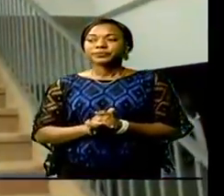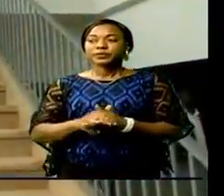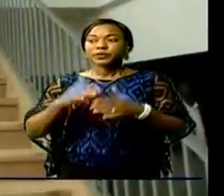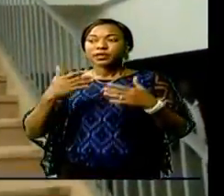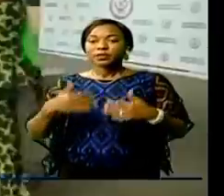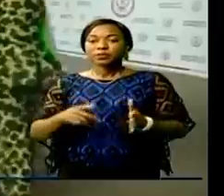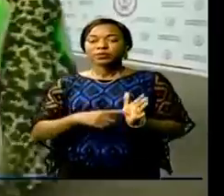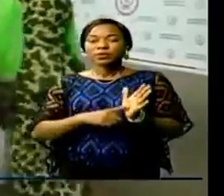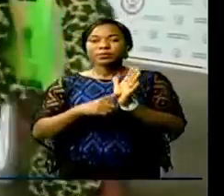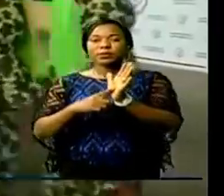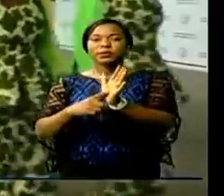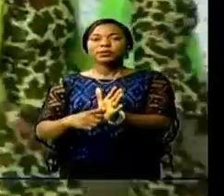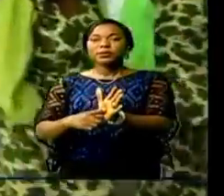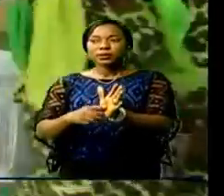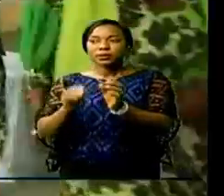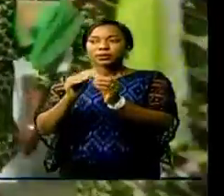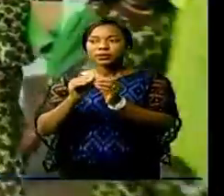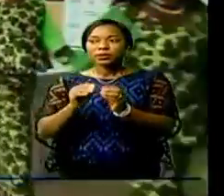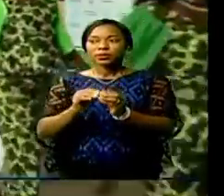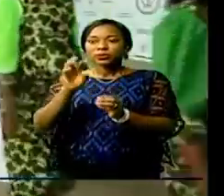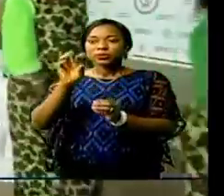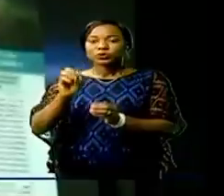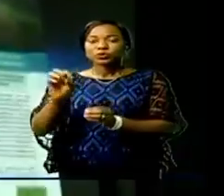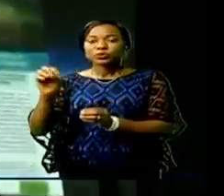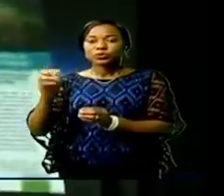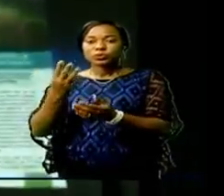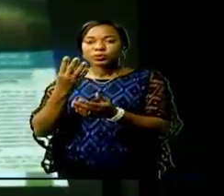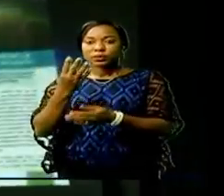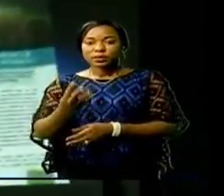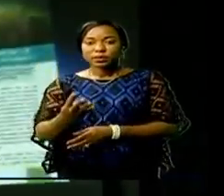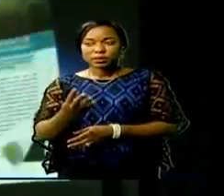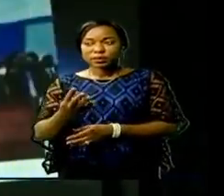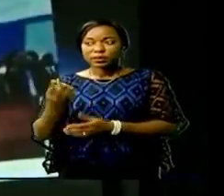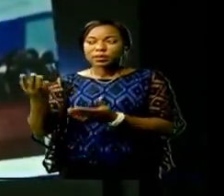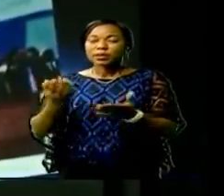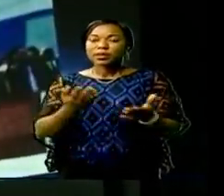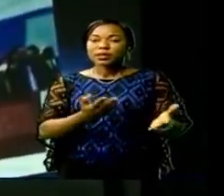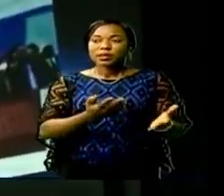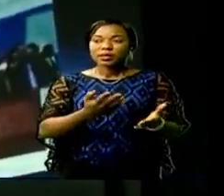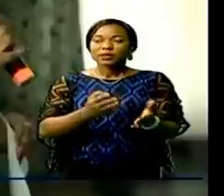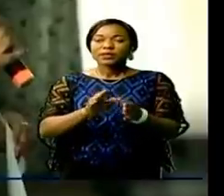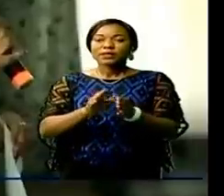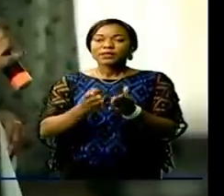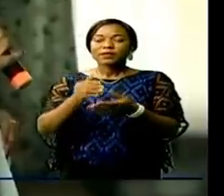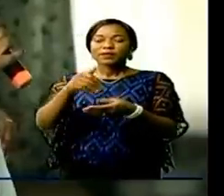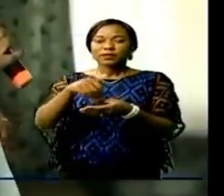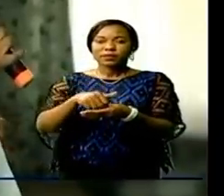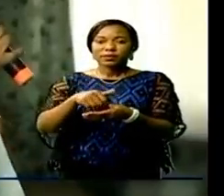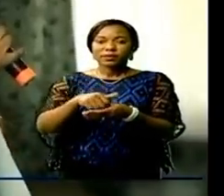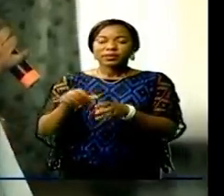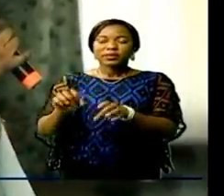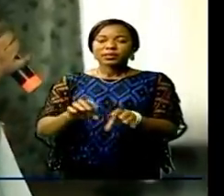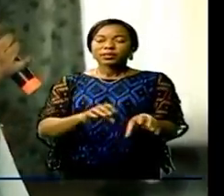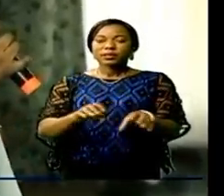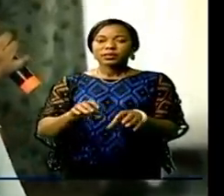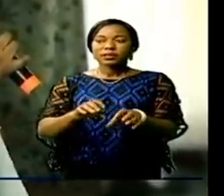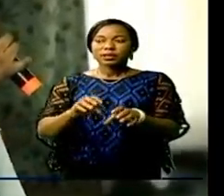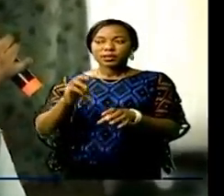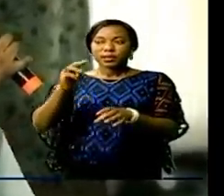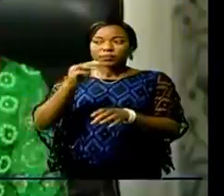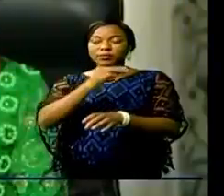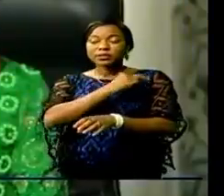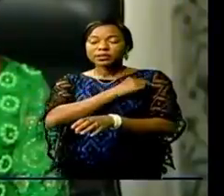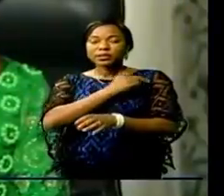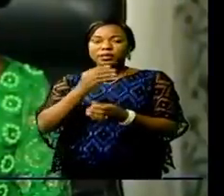de présentation du numéro 004 de la revue Le Portefeuille, magazine d'information générale sur les activités du ministère du